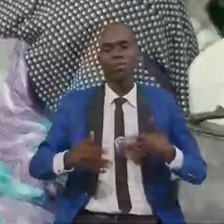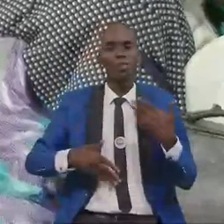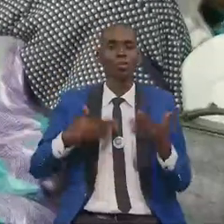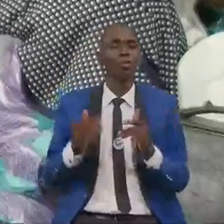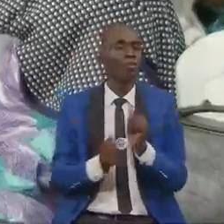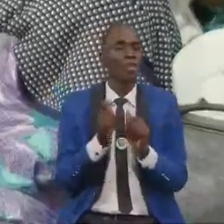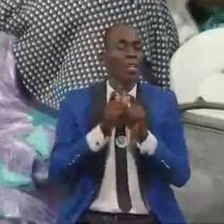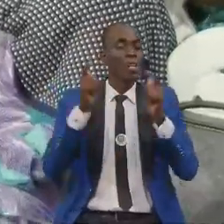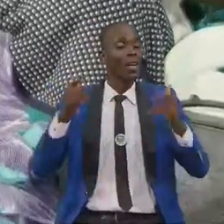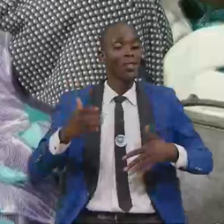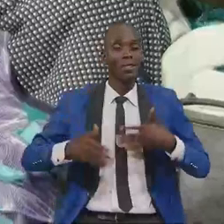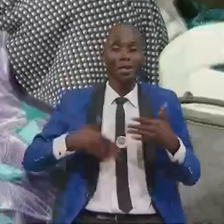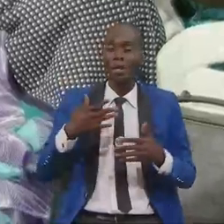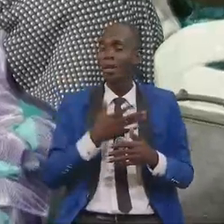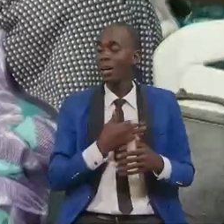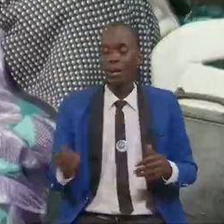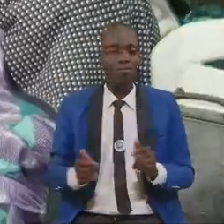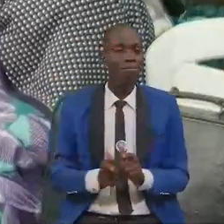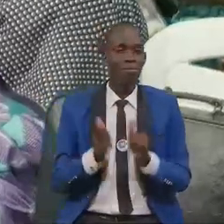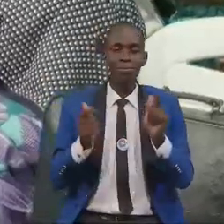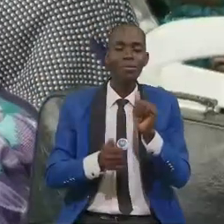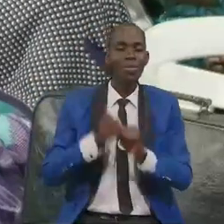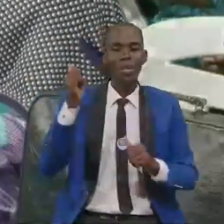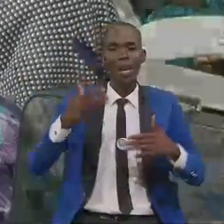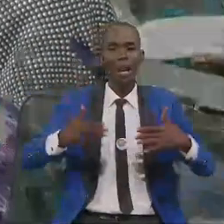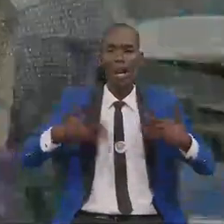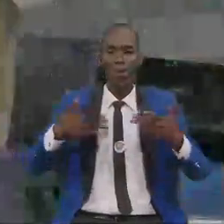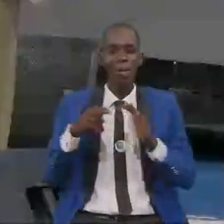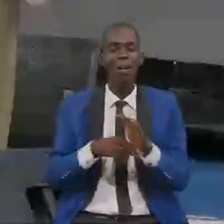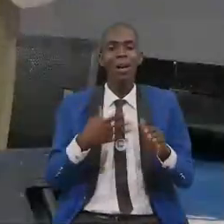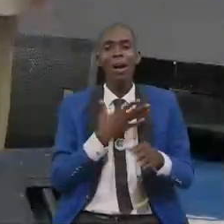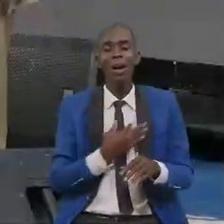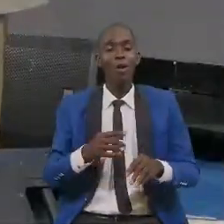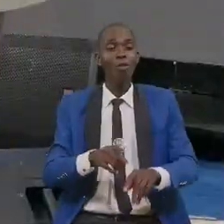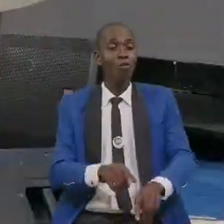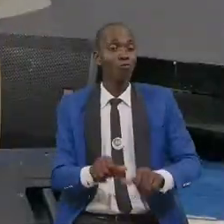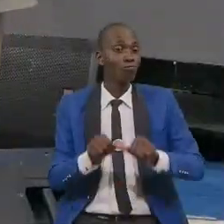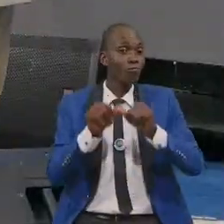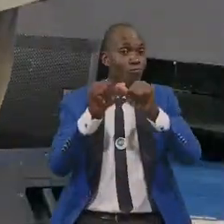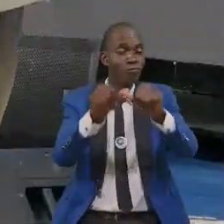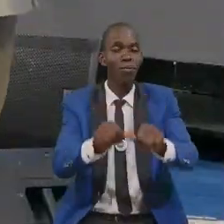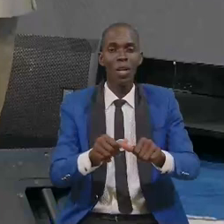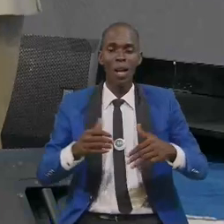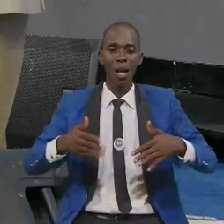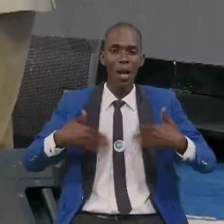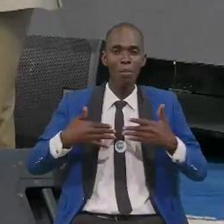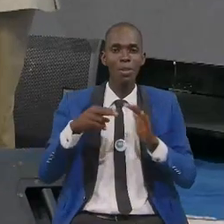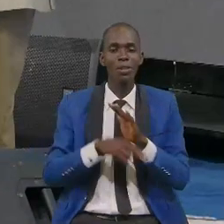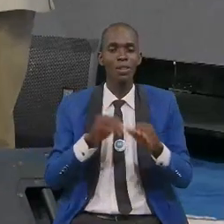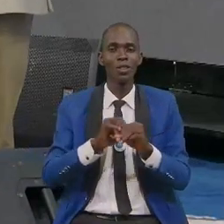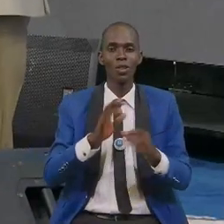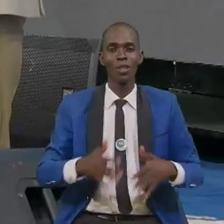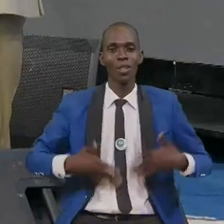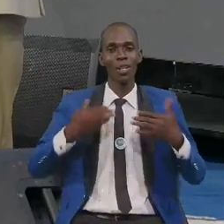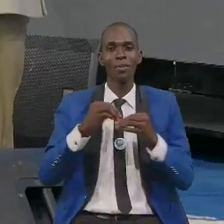grandes joie et un plus grand bonheur et une joie de longue durée dans ta vie au nom